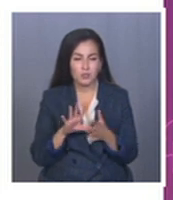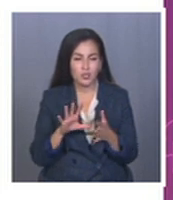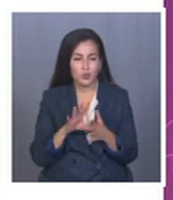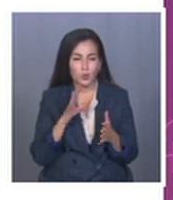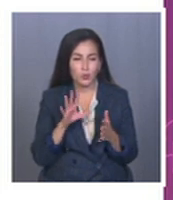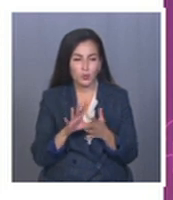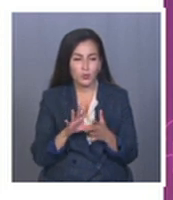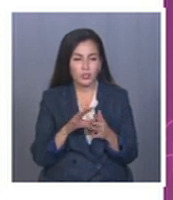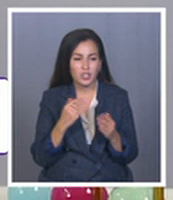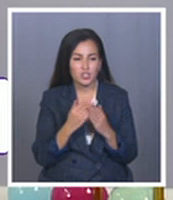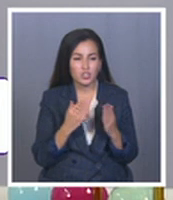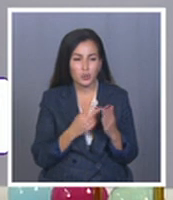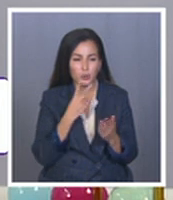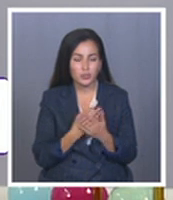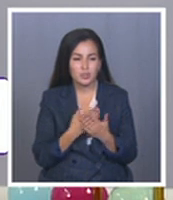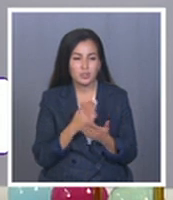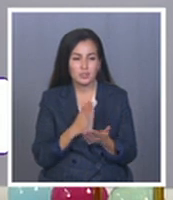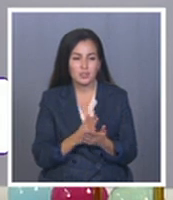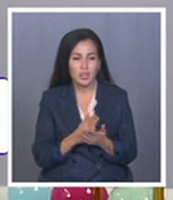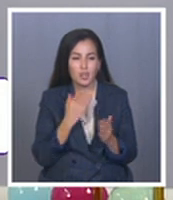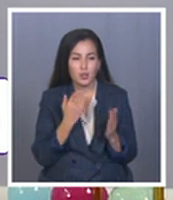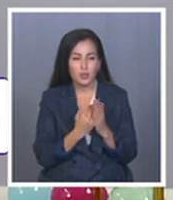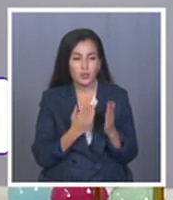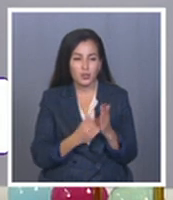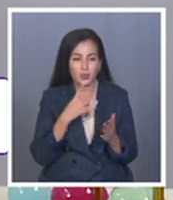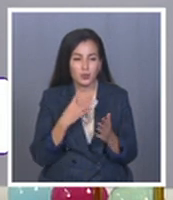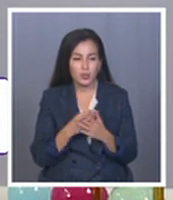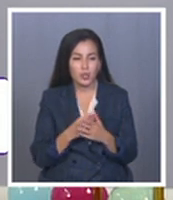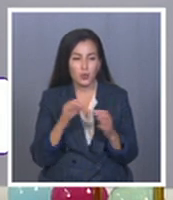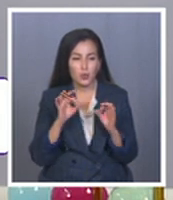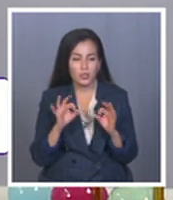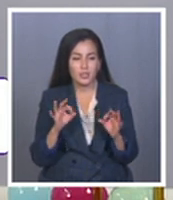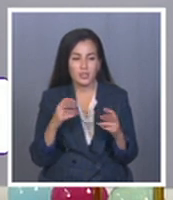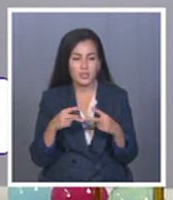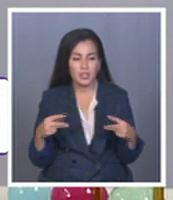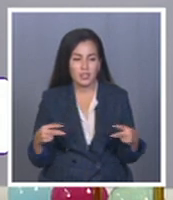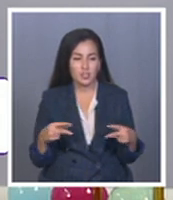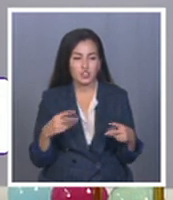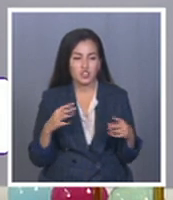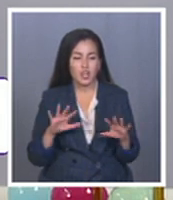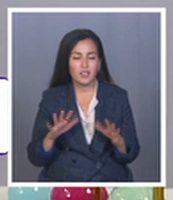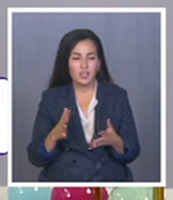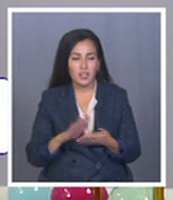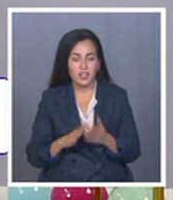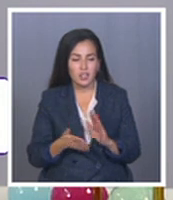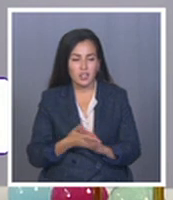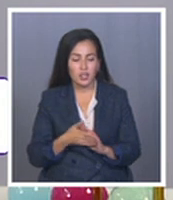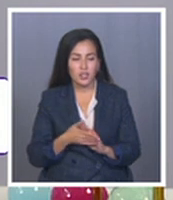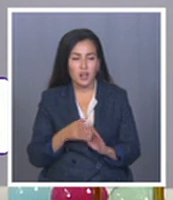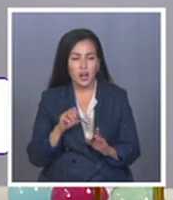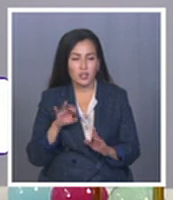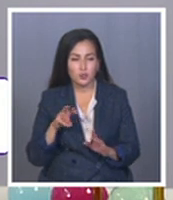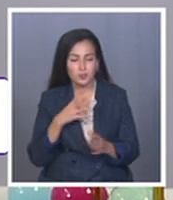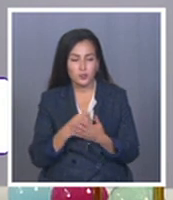дәрежелері осы жерде көрсетілген. Тотығу дәрежесі 0-ге тең болатын жағдайлар. Бейтарап атом 0 деген тотығу